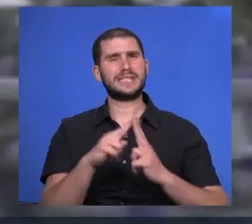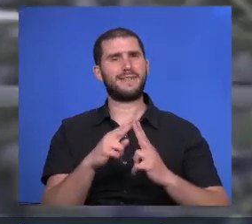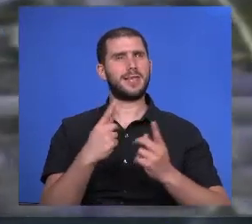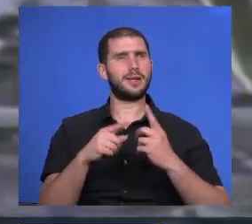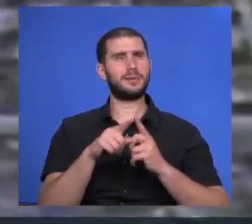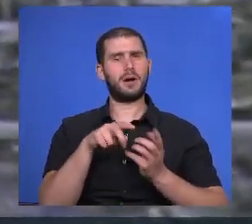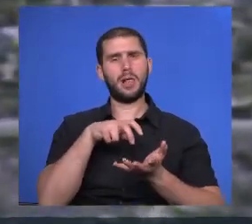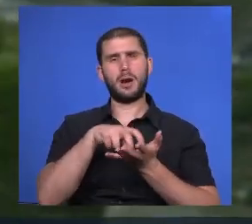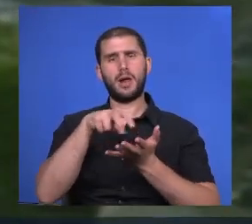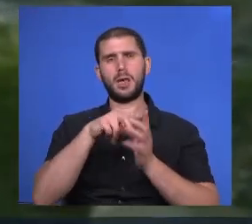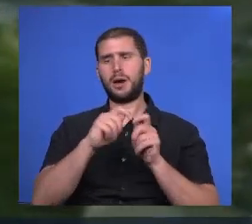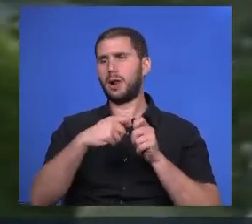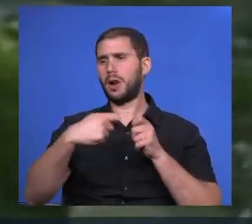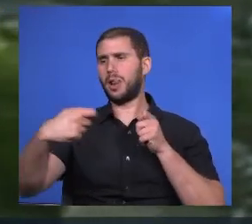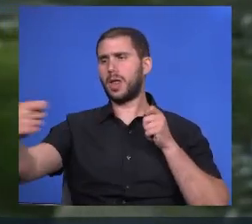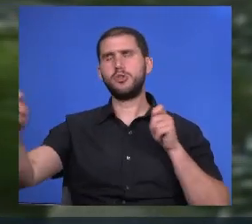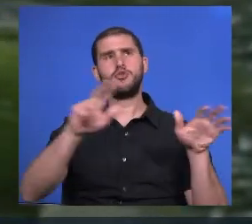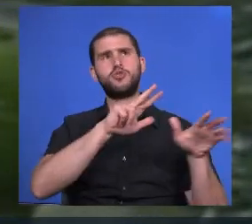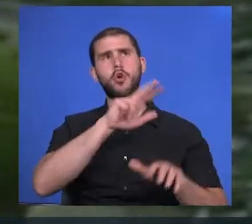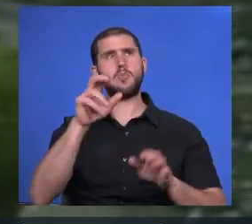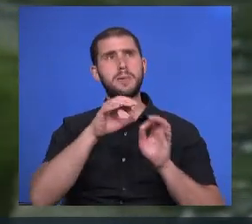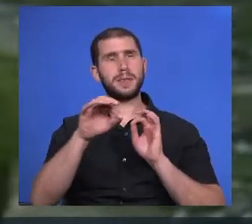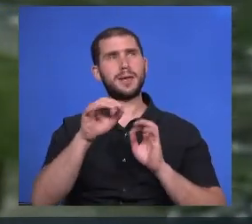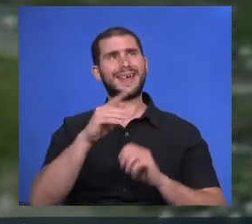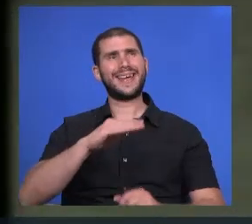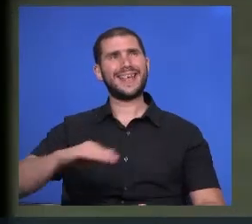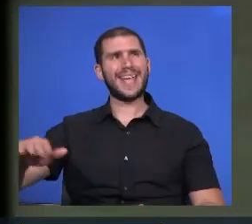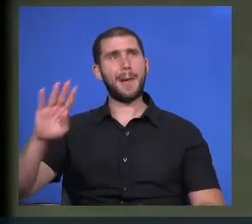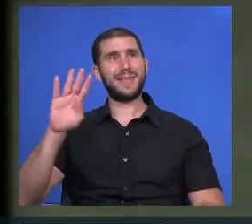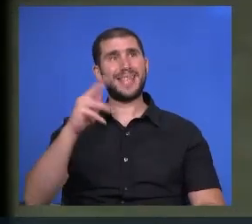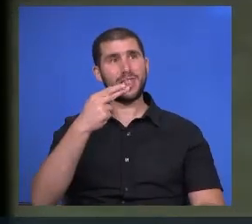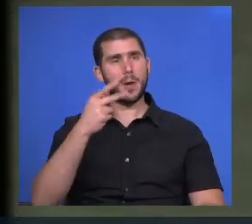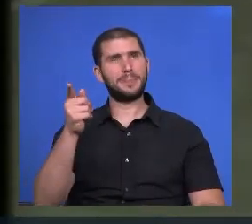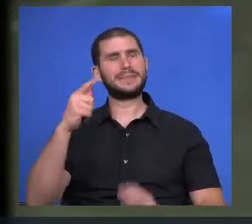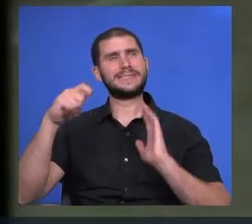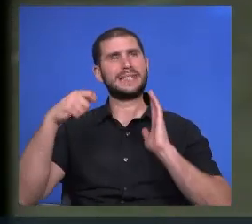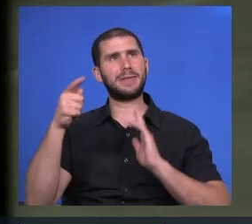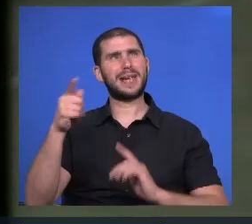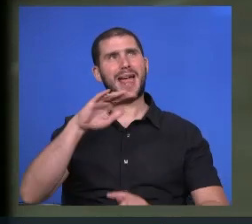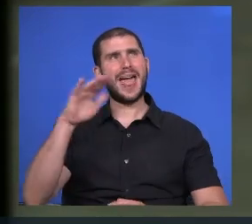מתוח באורך 300 מטרים, מעל גיא בן הינום, מן הסינמטק אל הר ציון.